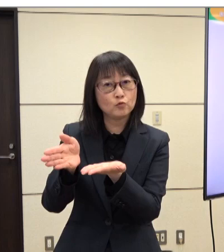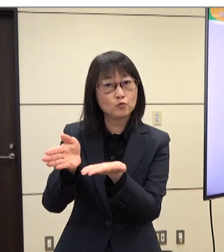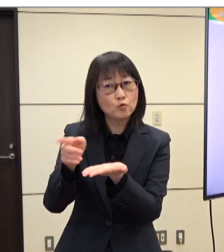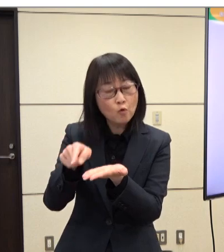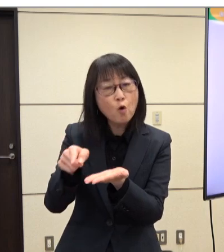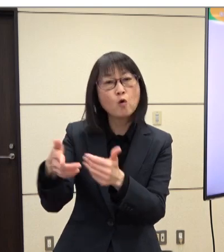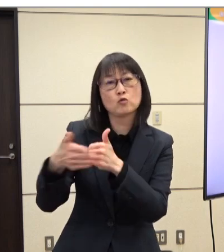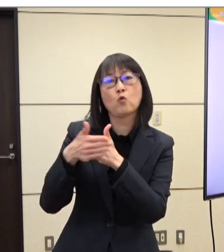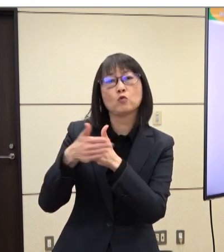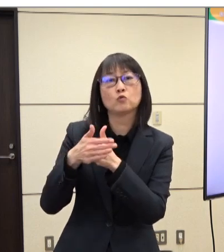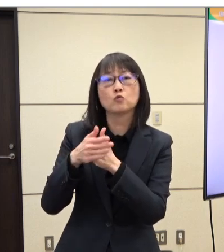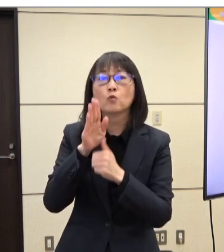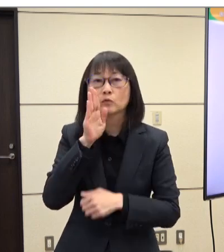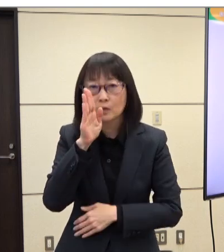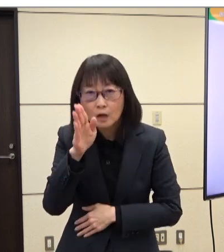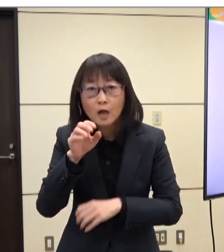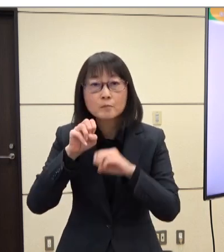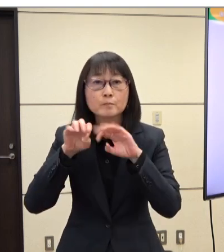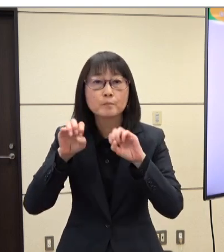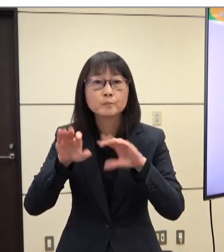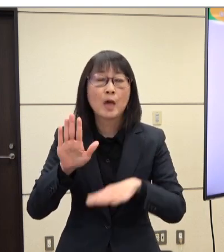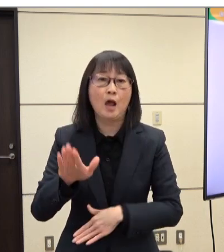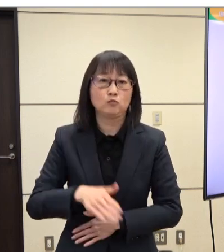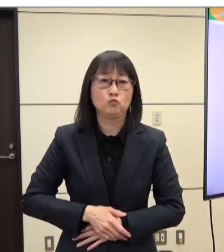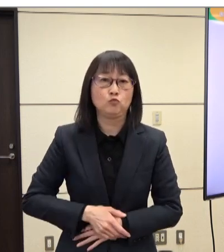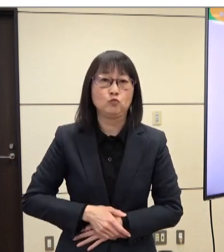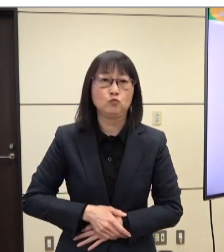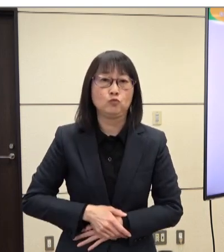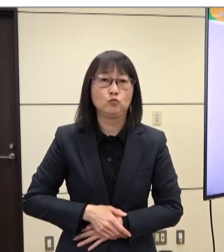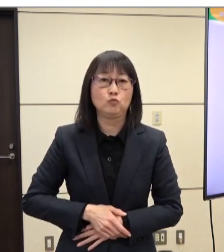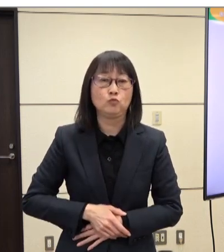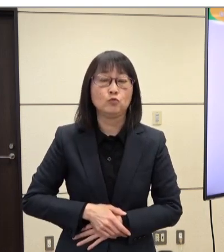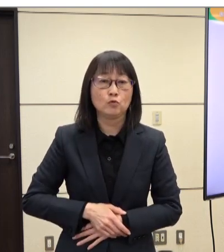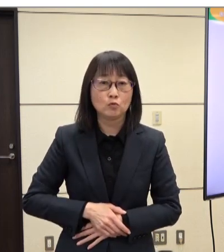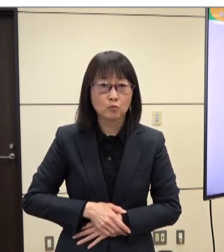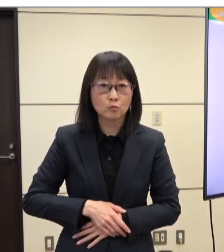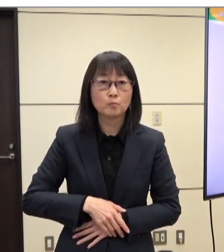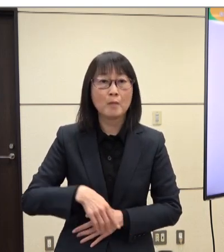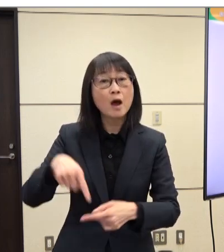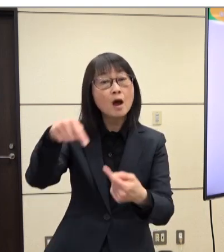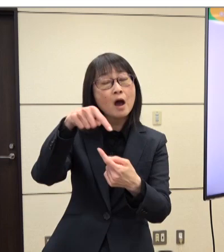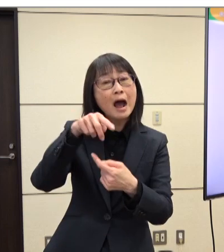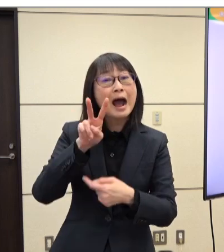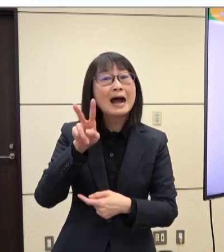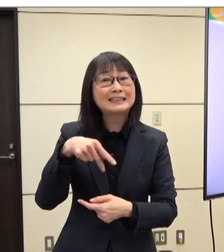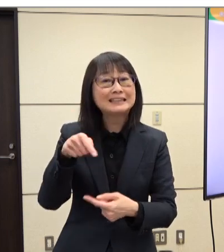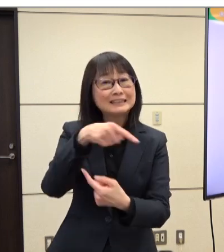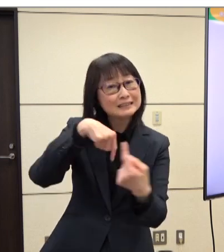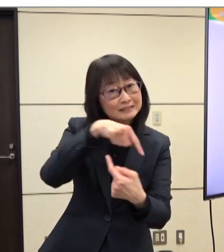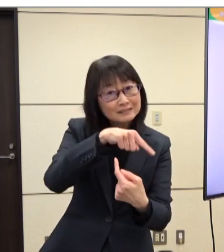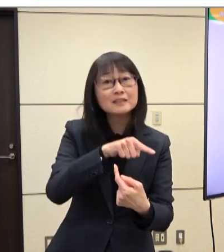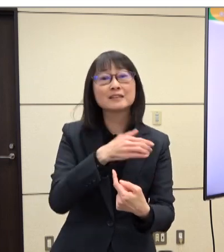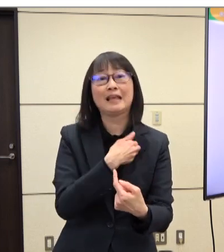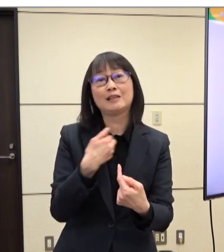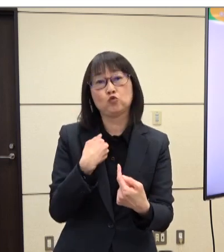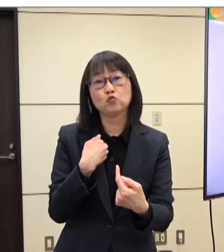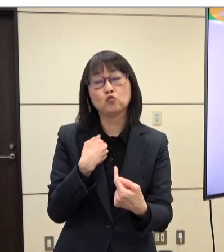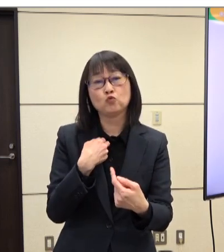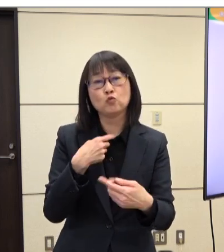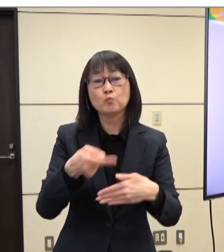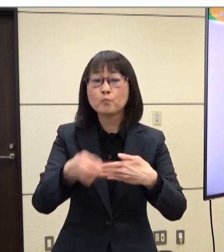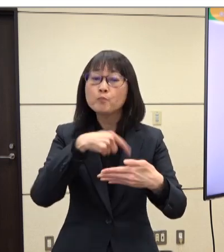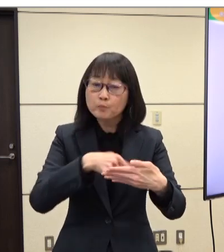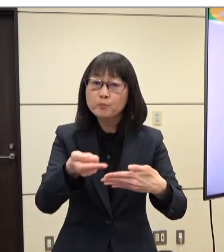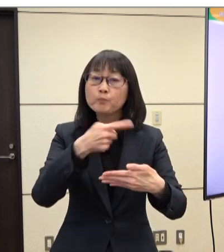資源化することで実質的にゴミとして廃棄するものを減らすということは大事かなというふうには思います。で、実